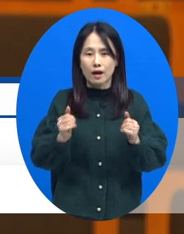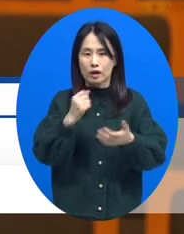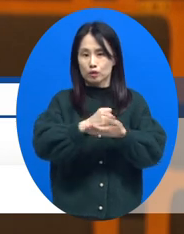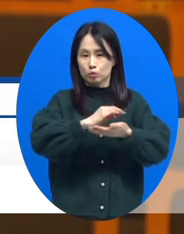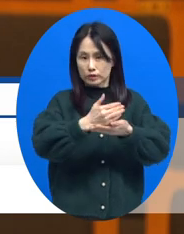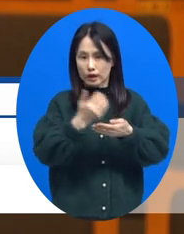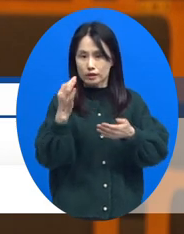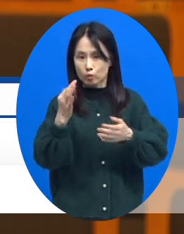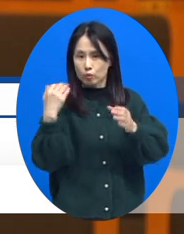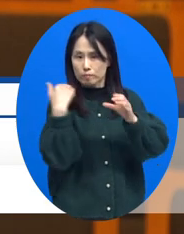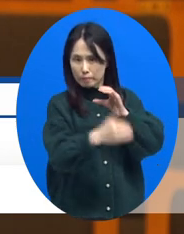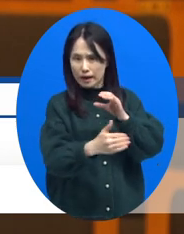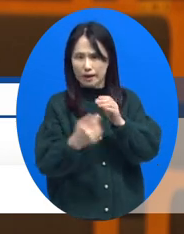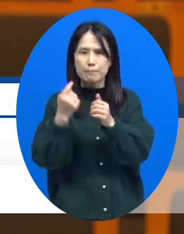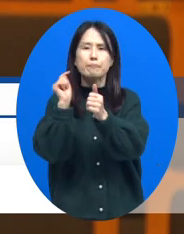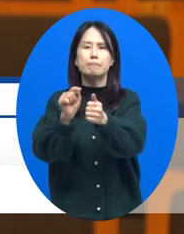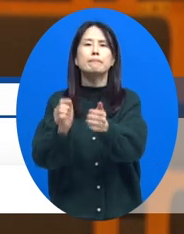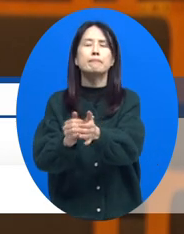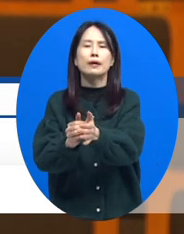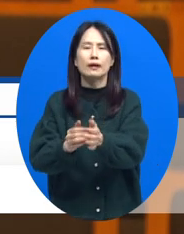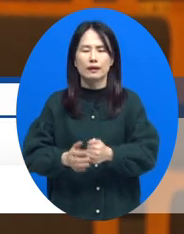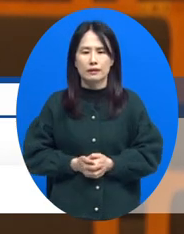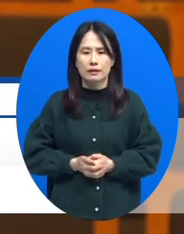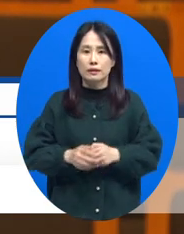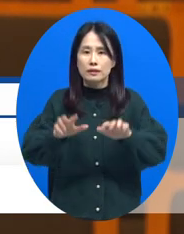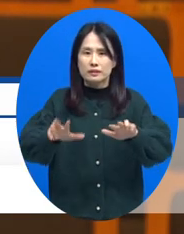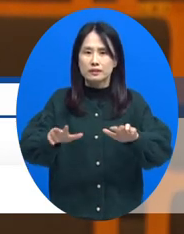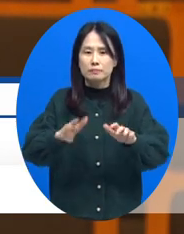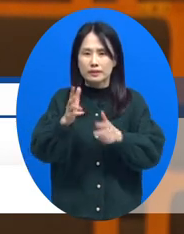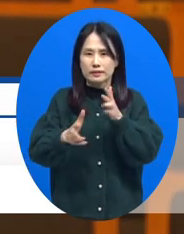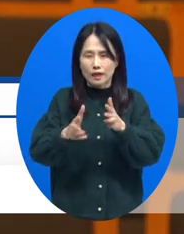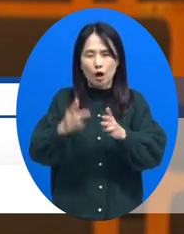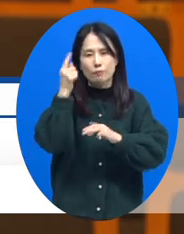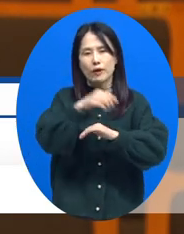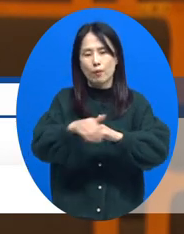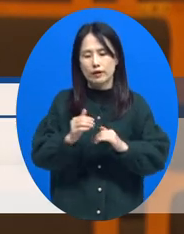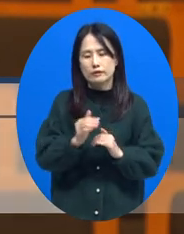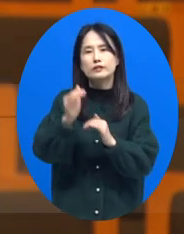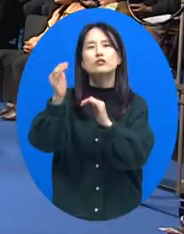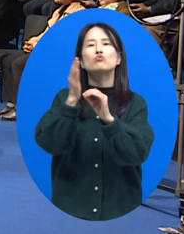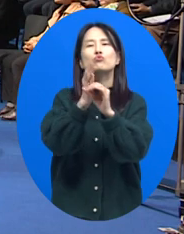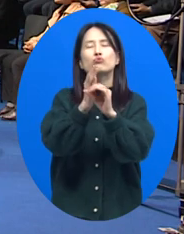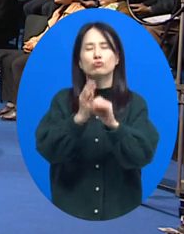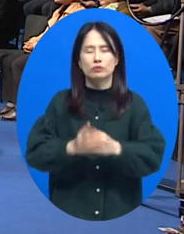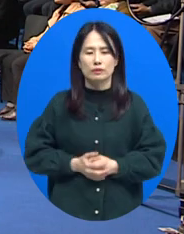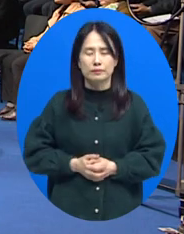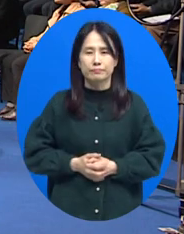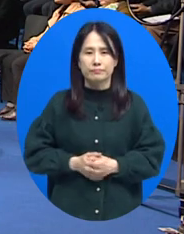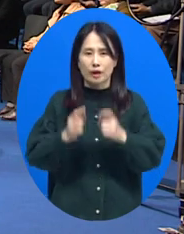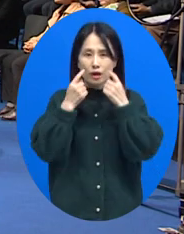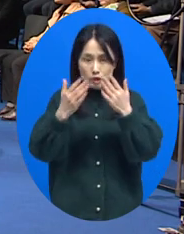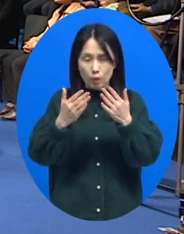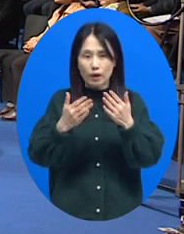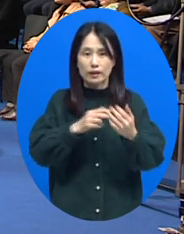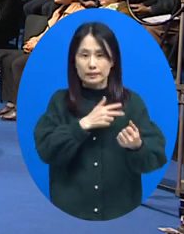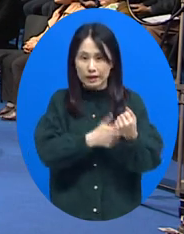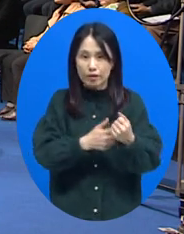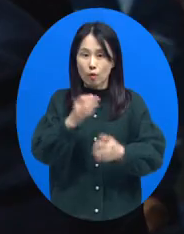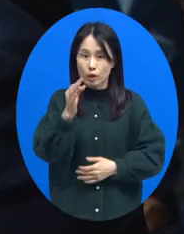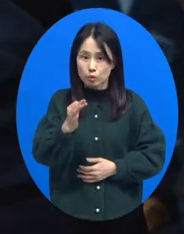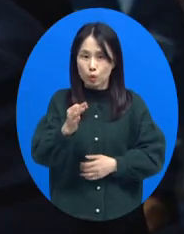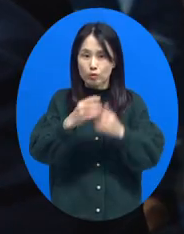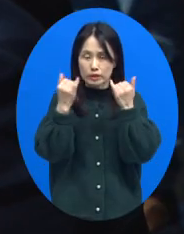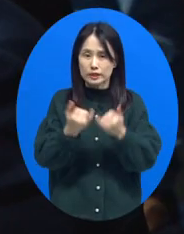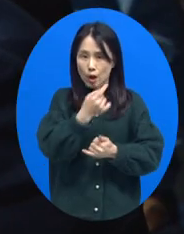통장에 돈이 들어가도록 해달라고 지시를 했습니다 그래서 지금이 사업을 지금 디자인하는 단계에 있어요 정확한 지원 자격과 금액은